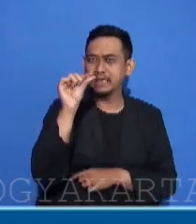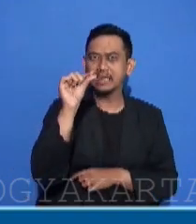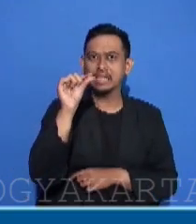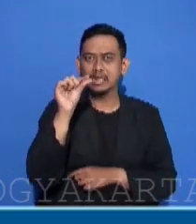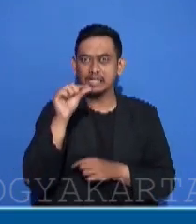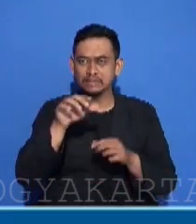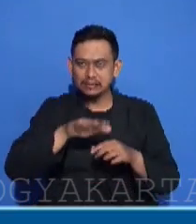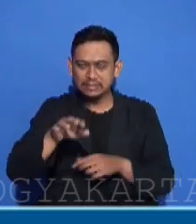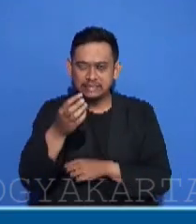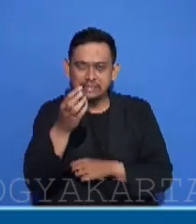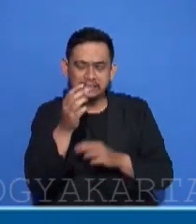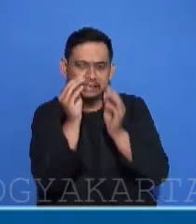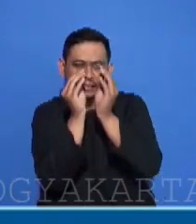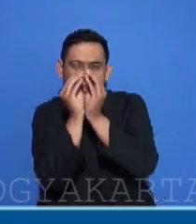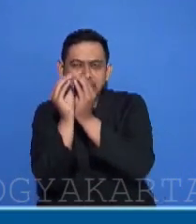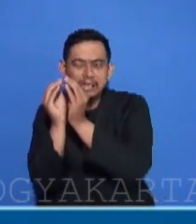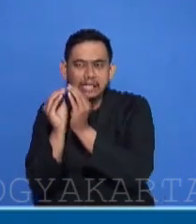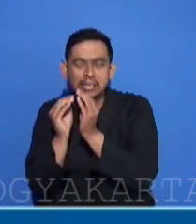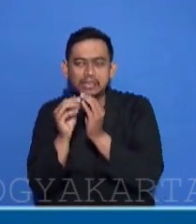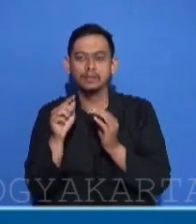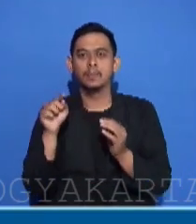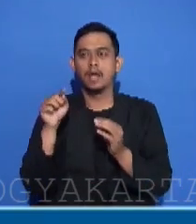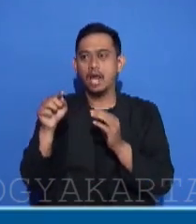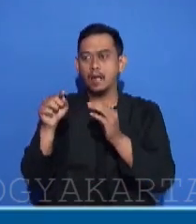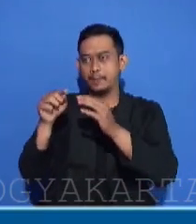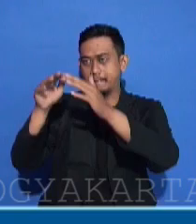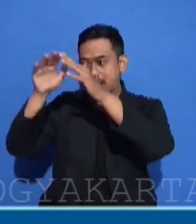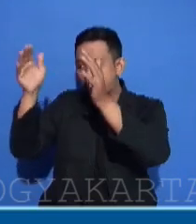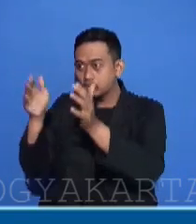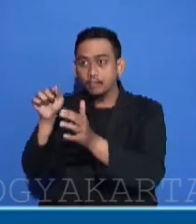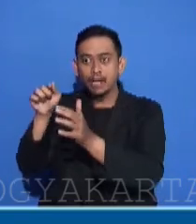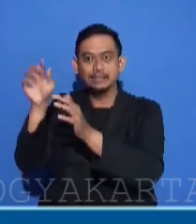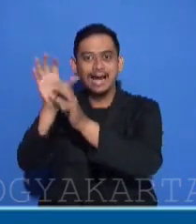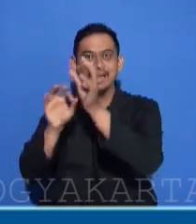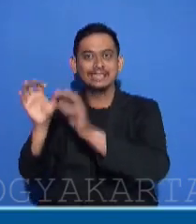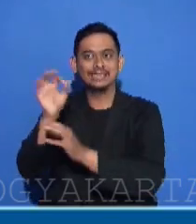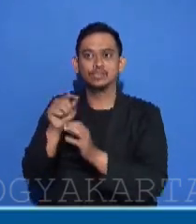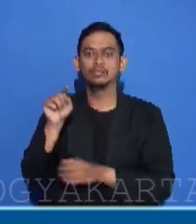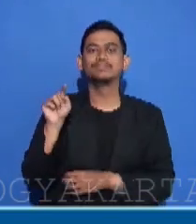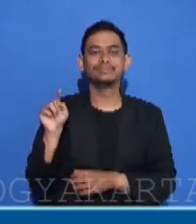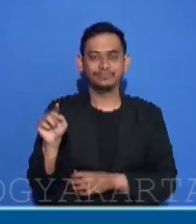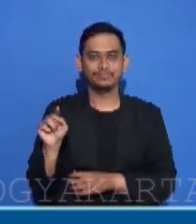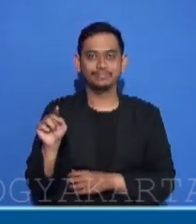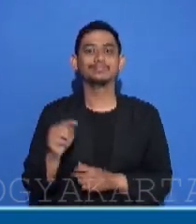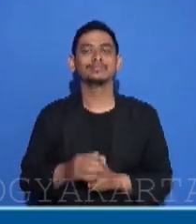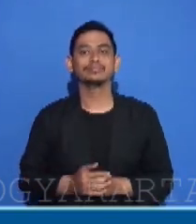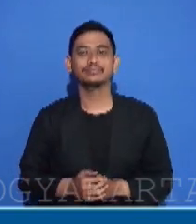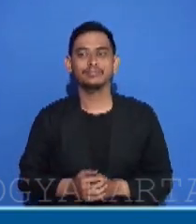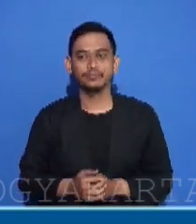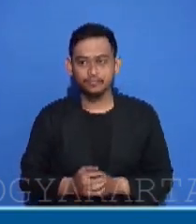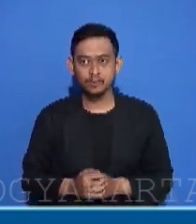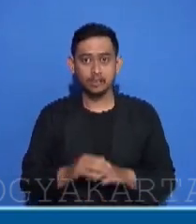jenis kelengkeng pingpong menapa dene aroma durian. Ingkang saged namel bebadanipun kadang pambu didaya jenis kelengkeng New